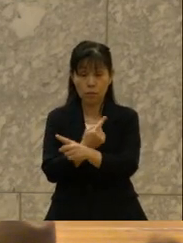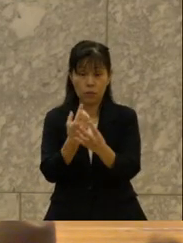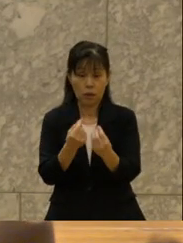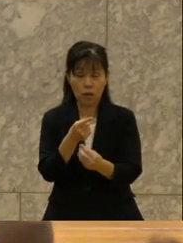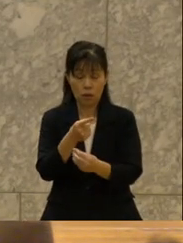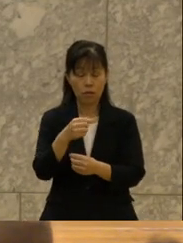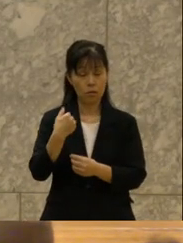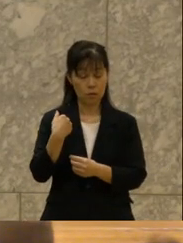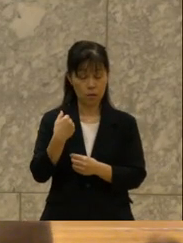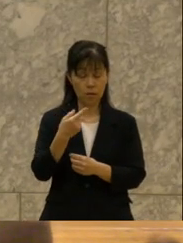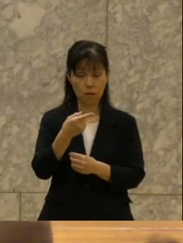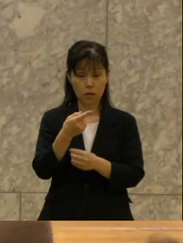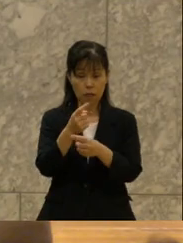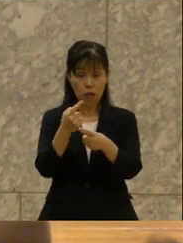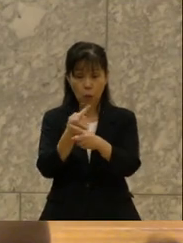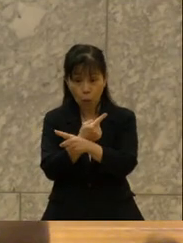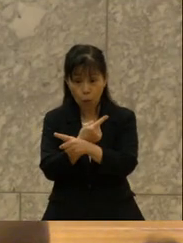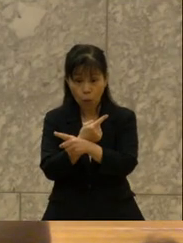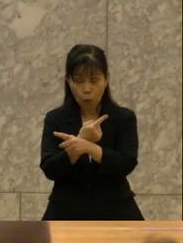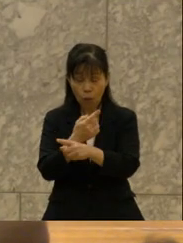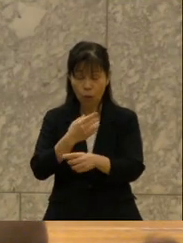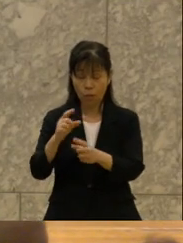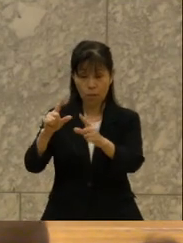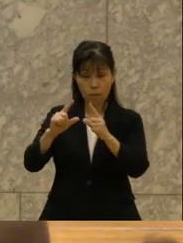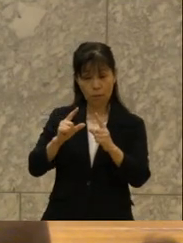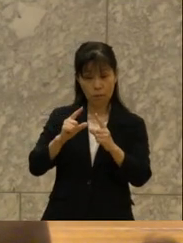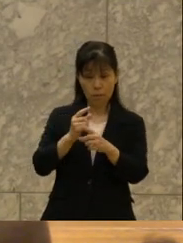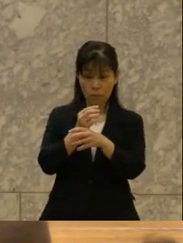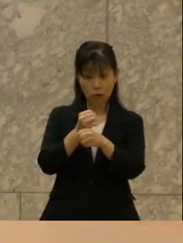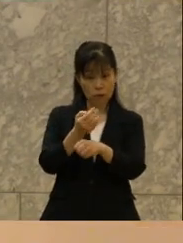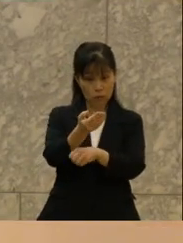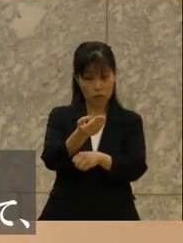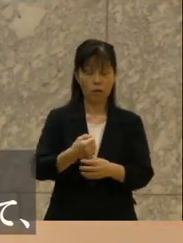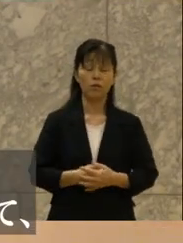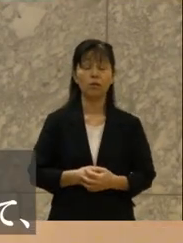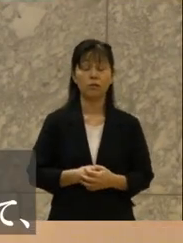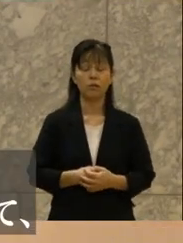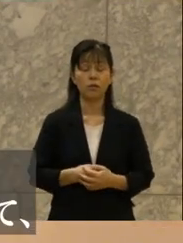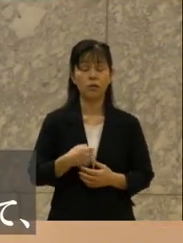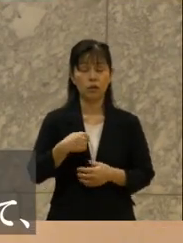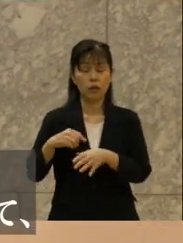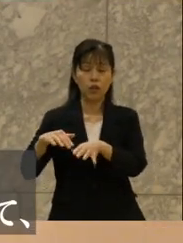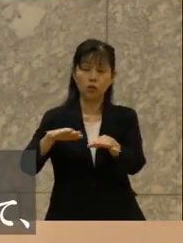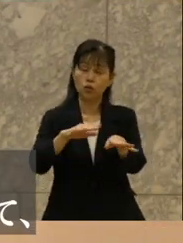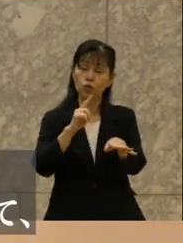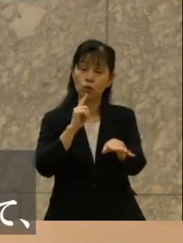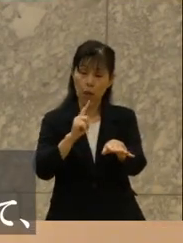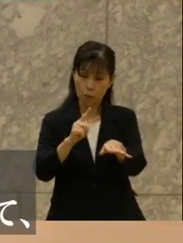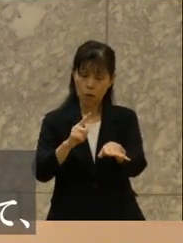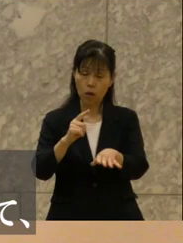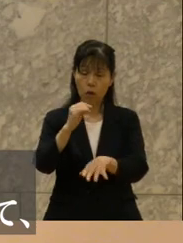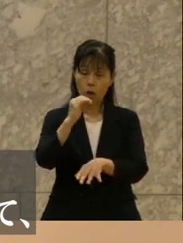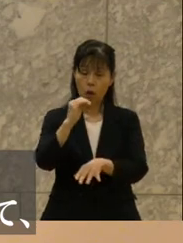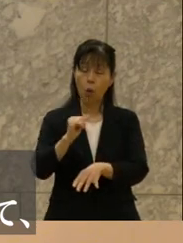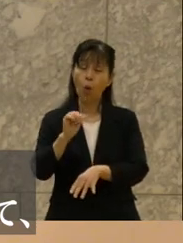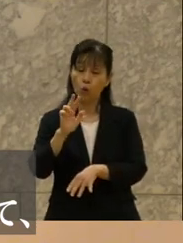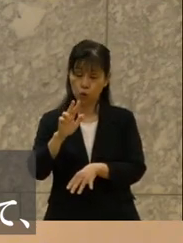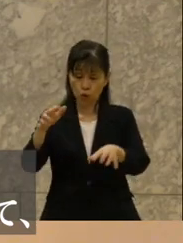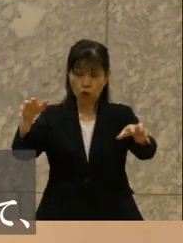特に山西選手はいつのタイミングで変更が知らされたんですかはいえーと陸上で言うとそのいわゆるコール